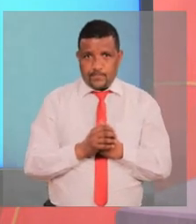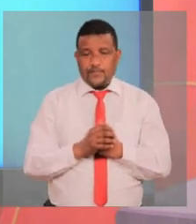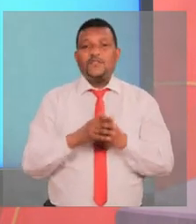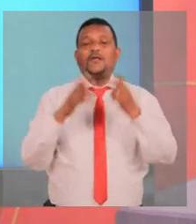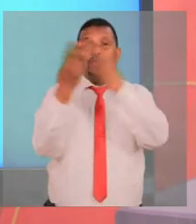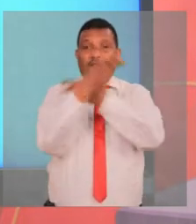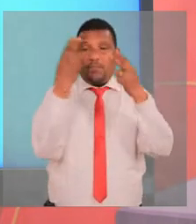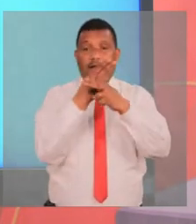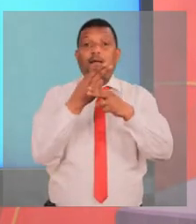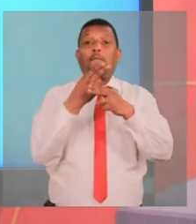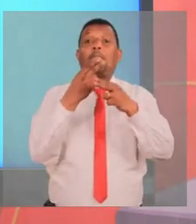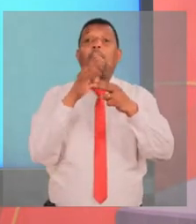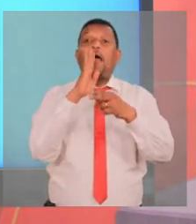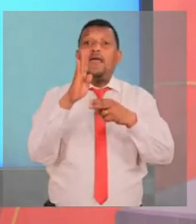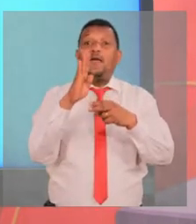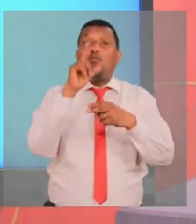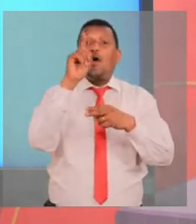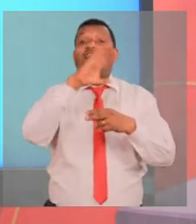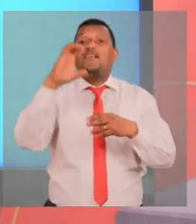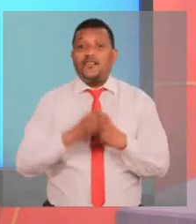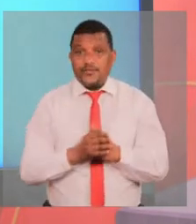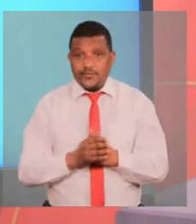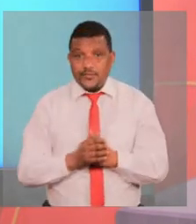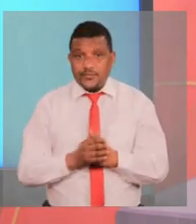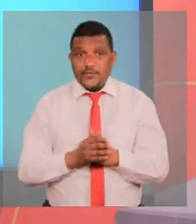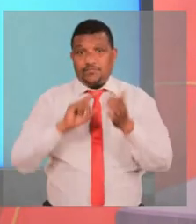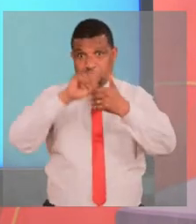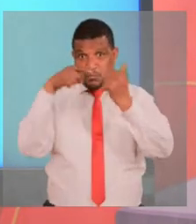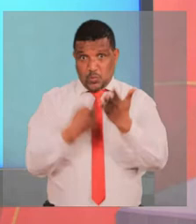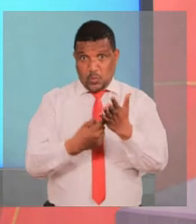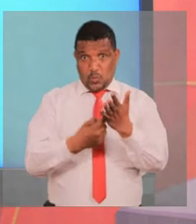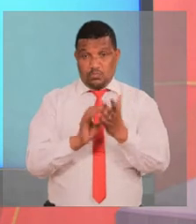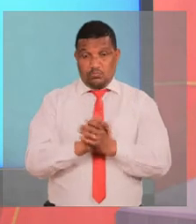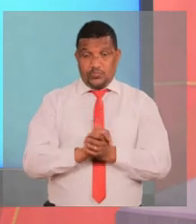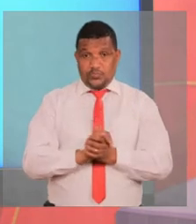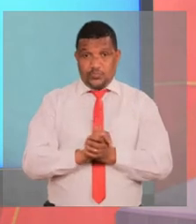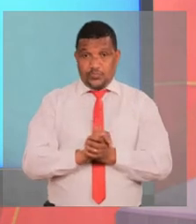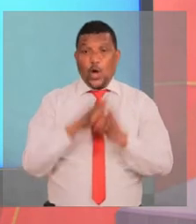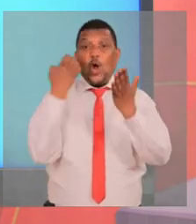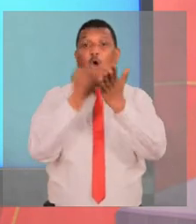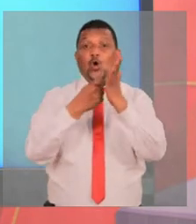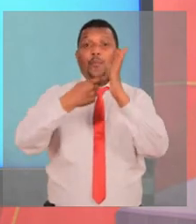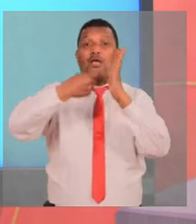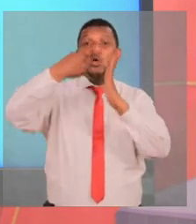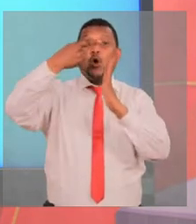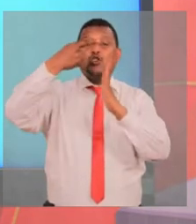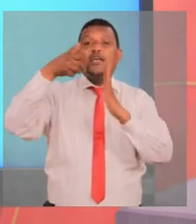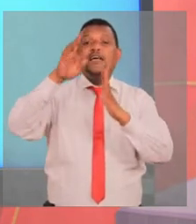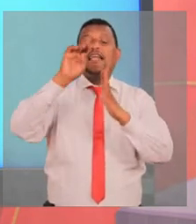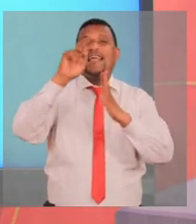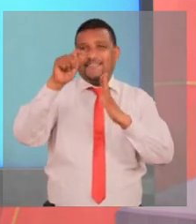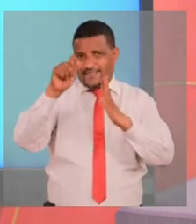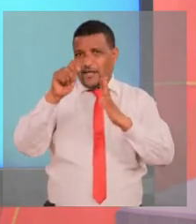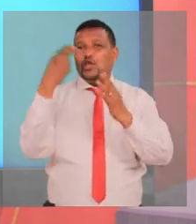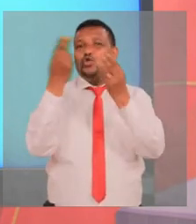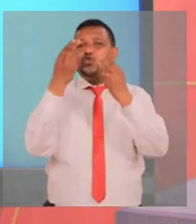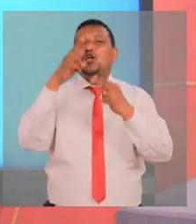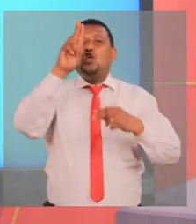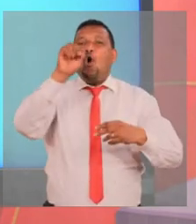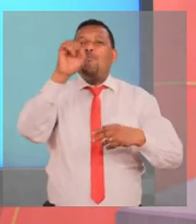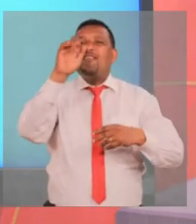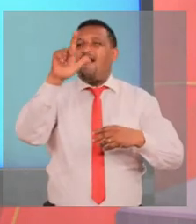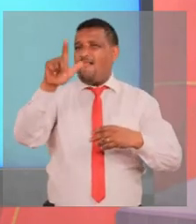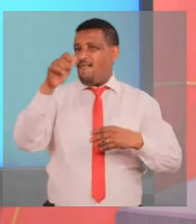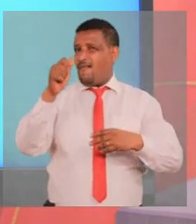कि मैं जितना कि बाइक वन हैंड शोल्डर बैकबोन मिक्स रोजगार न अप्रोच